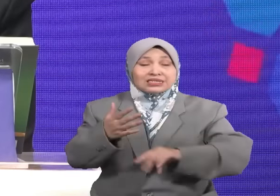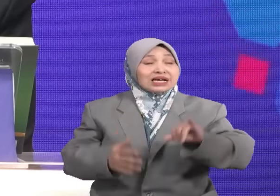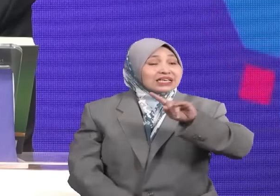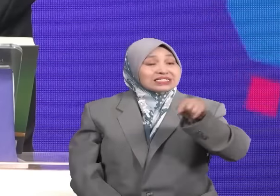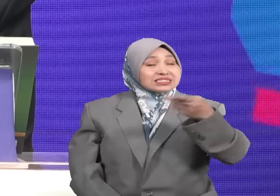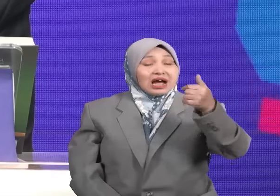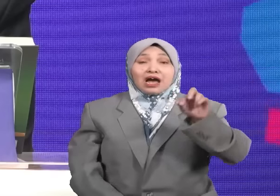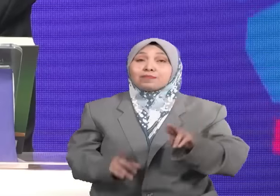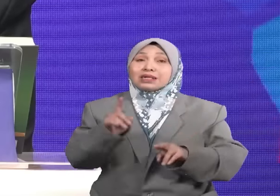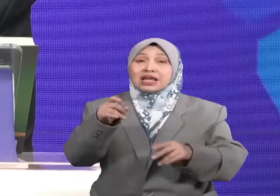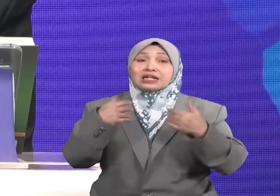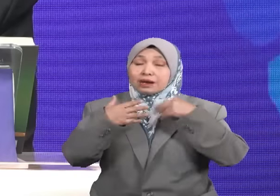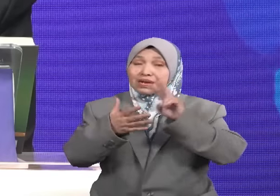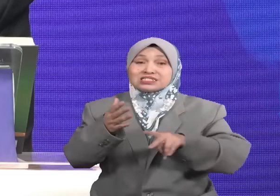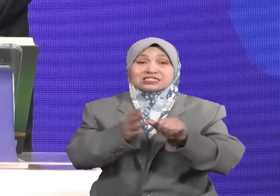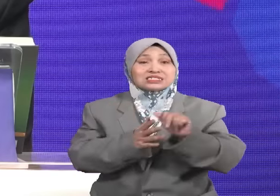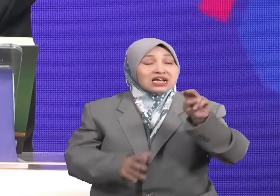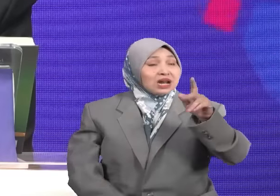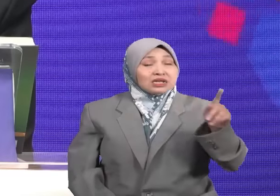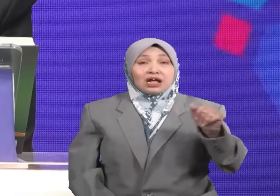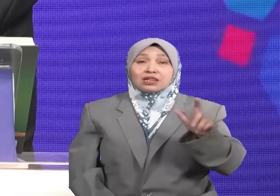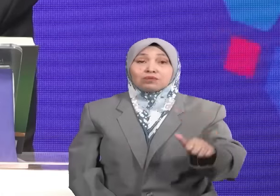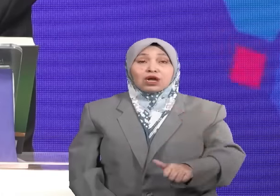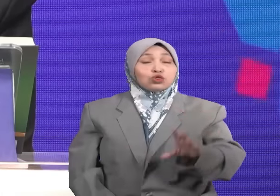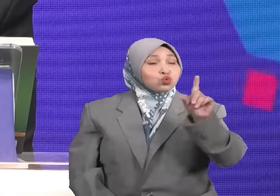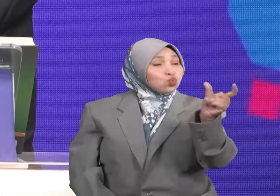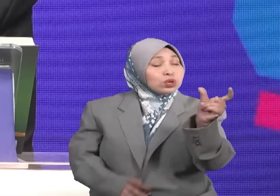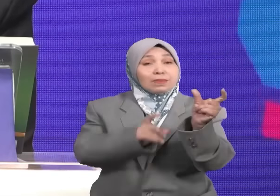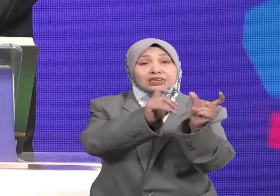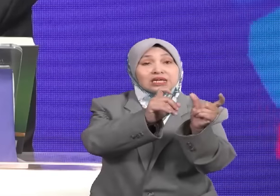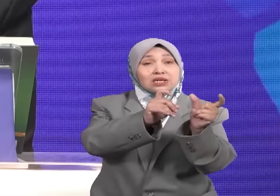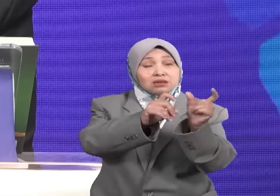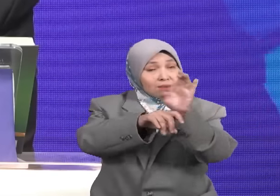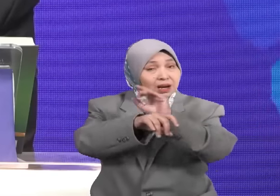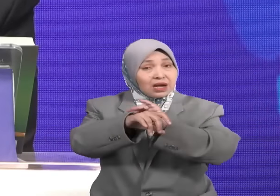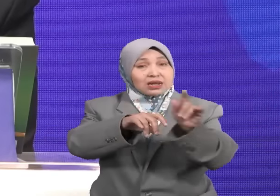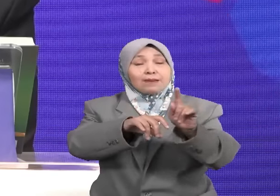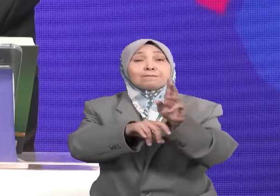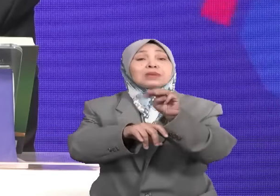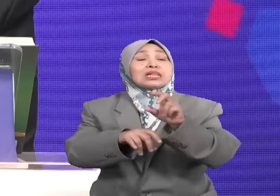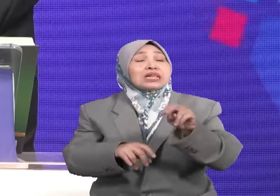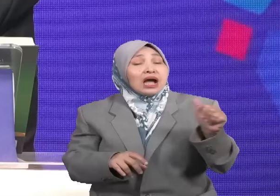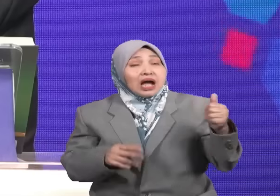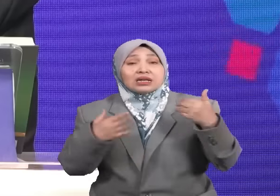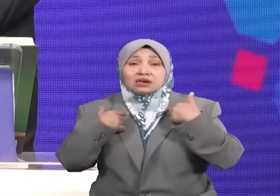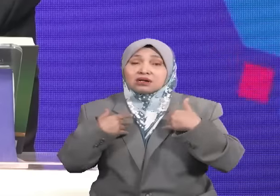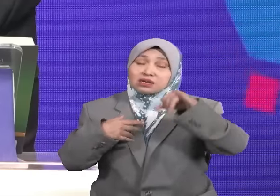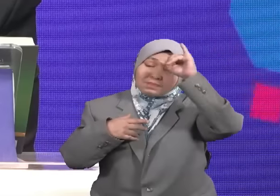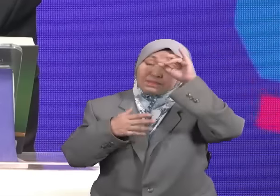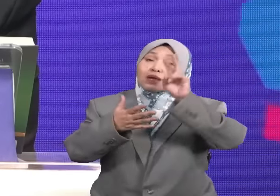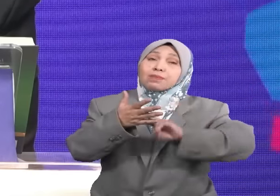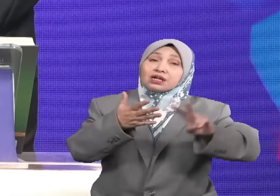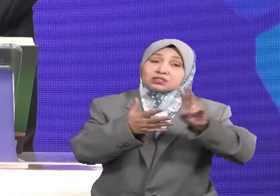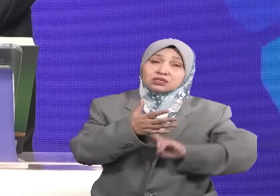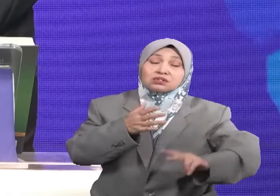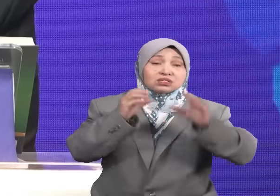mati. Ada yang baca dengan naqal, pindah harakat. Nun mati dibariskan. Min ayatin. Ada imam yang baca